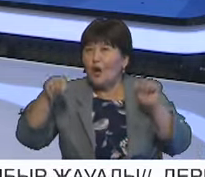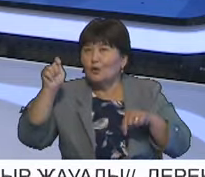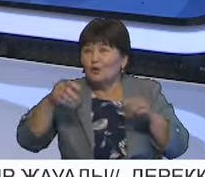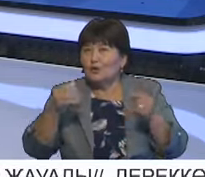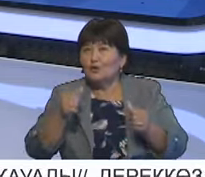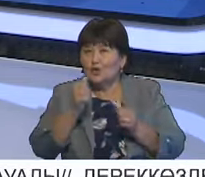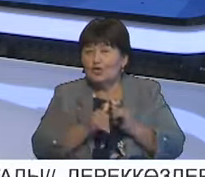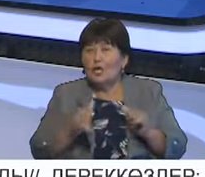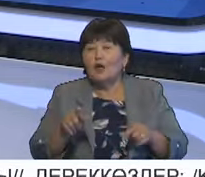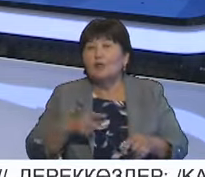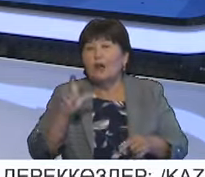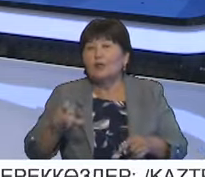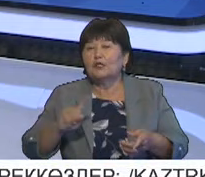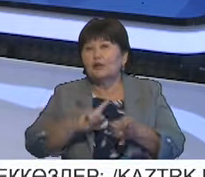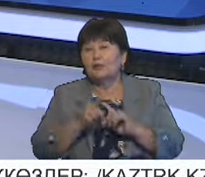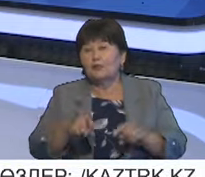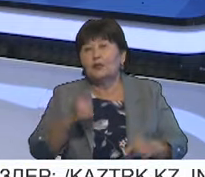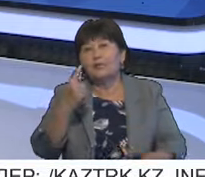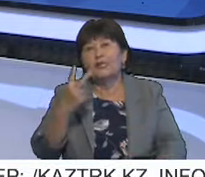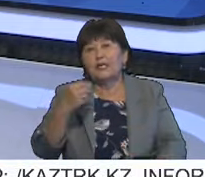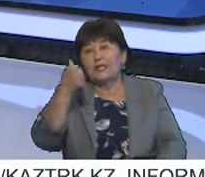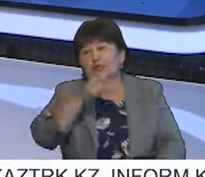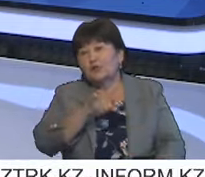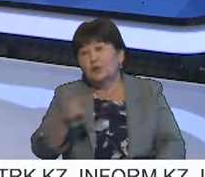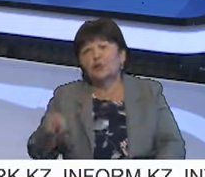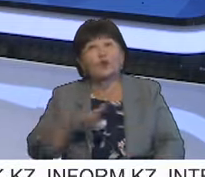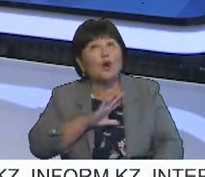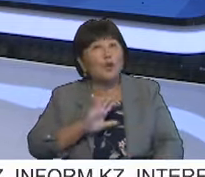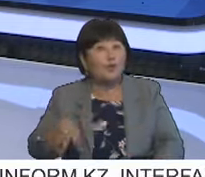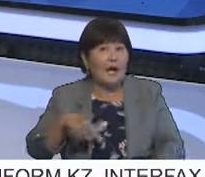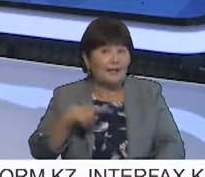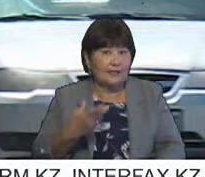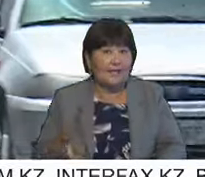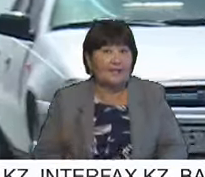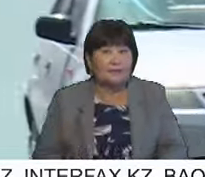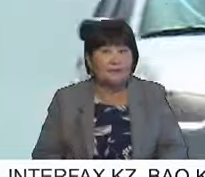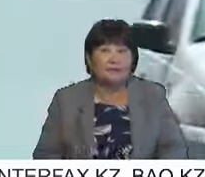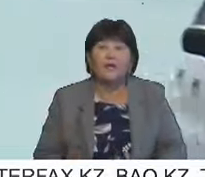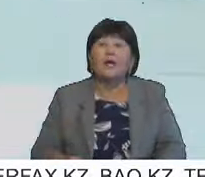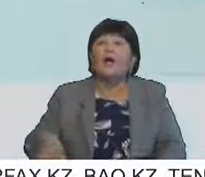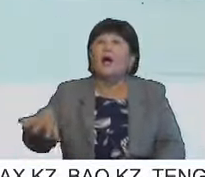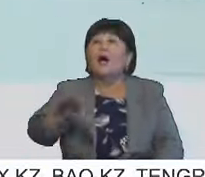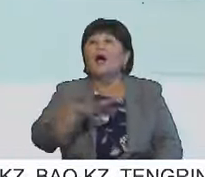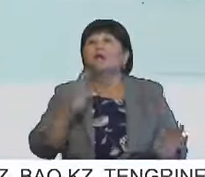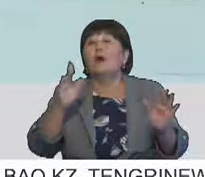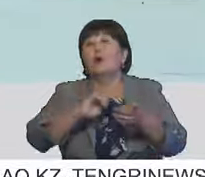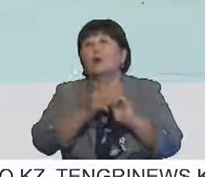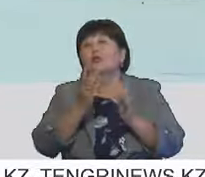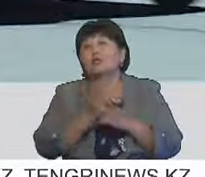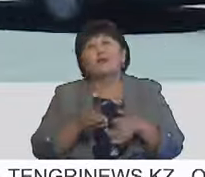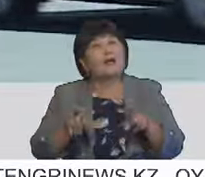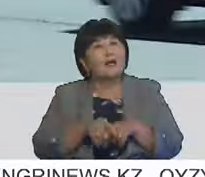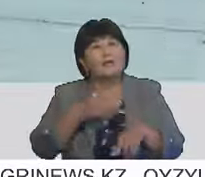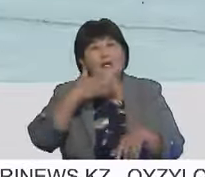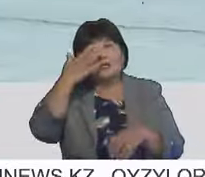жиілеген. Мамандар мұндай өзгеріс соңғы 1-2 жылдың көлемінде болмағанын айтады. Аймақ климатында өзгеріс бар. Әдетте